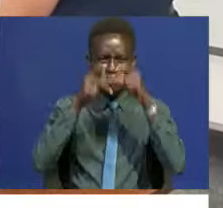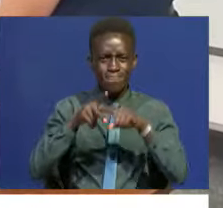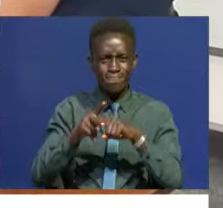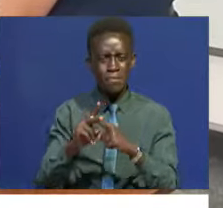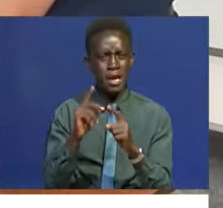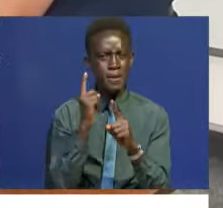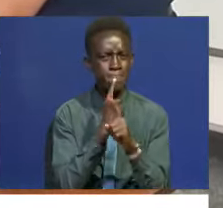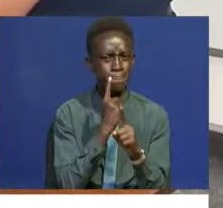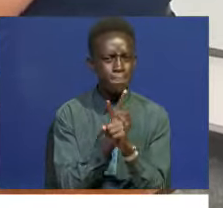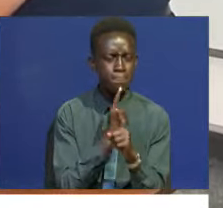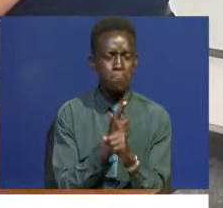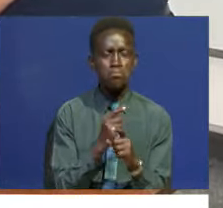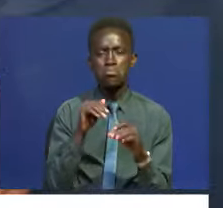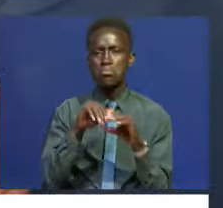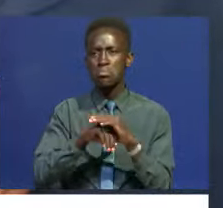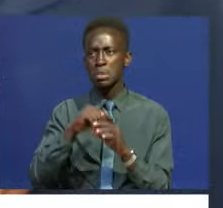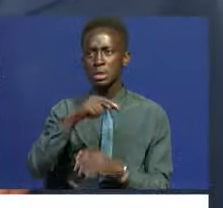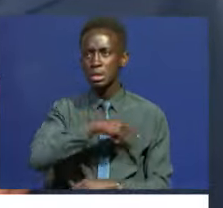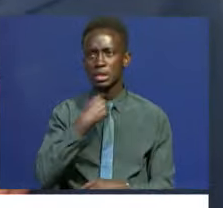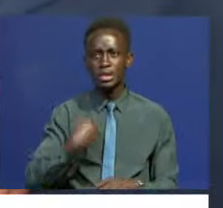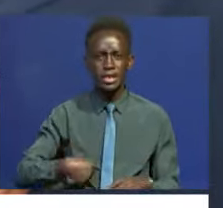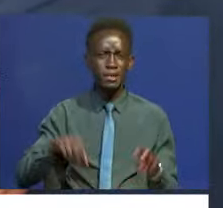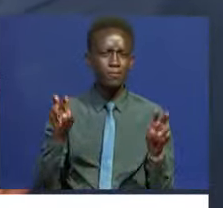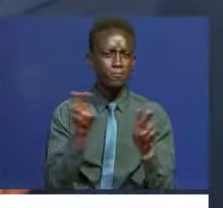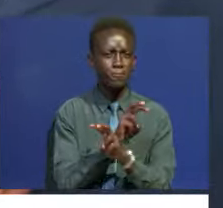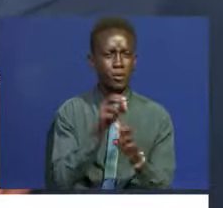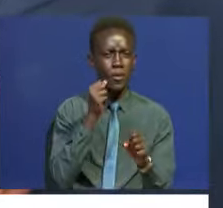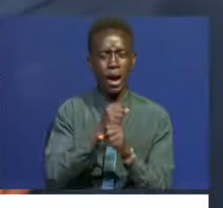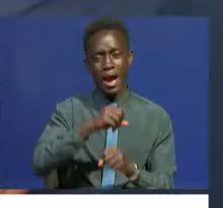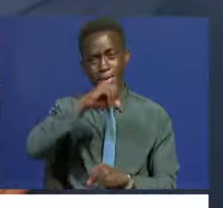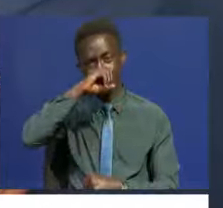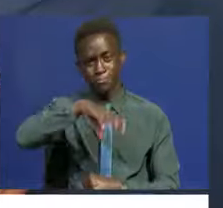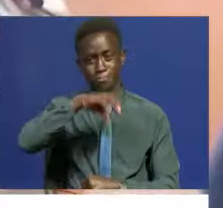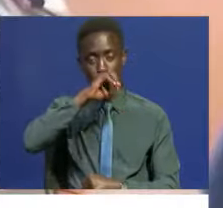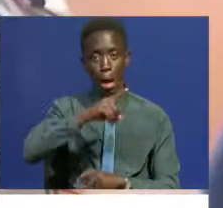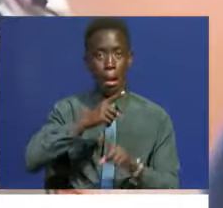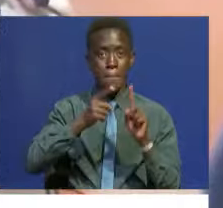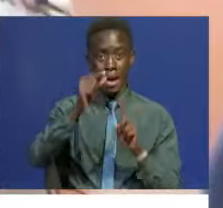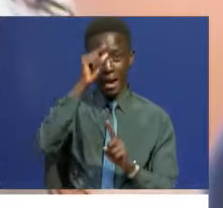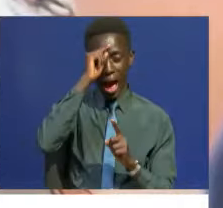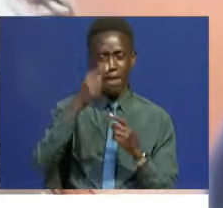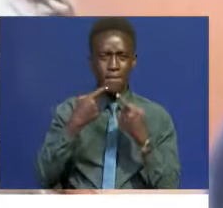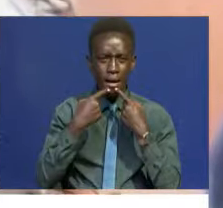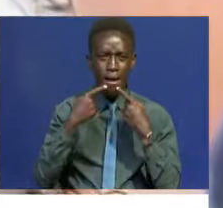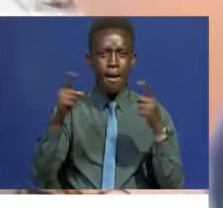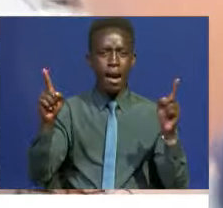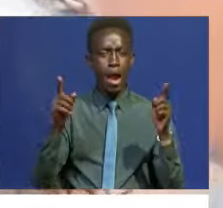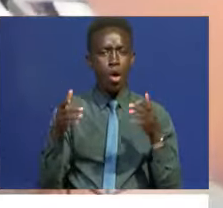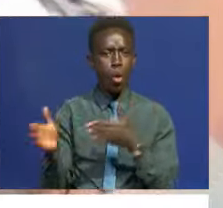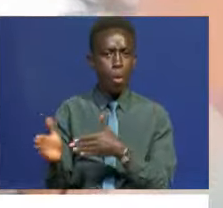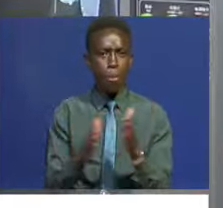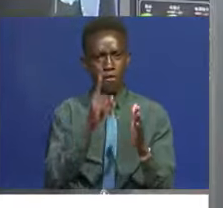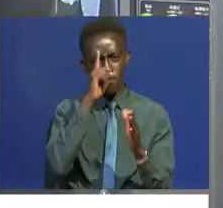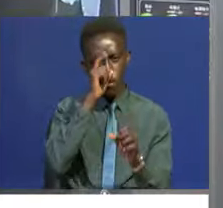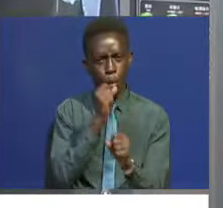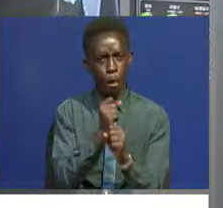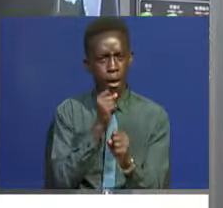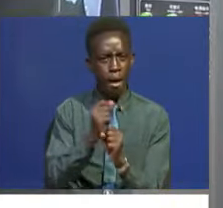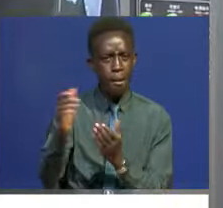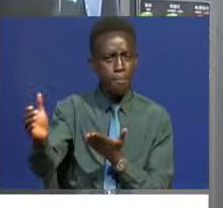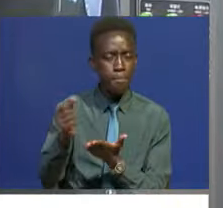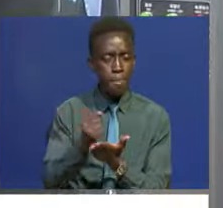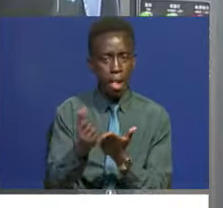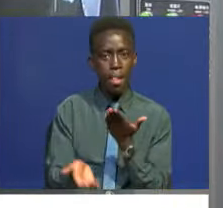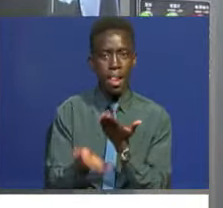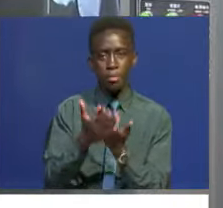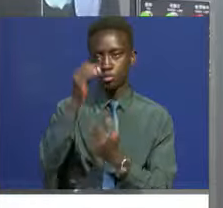kipindi kigumu kutafuta ajira, serikali ya China imetangaza hatua kadhaa za ajira ambazo zitawezesha wanafunzi hao kuajiriwa. Hatua hizo ni pamoja